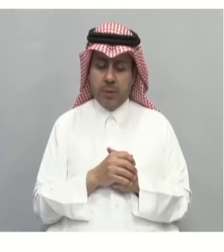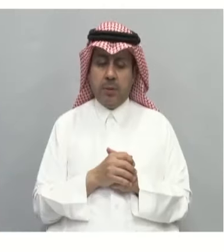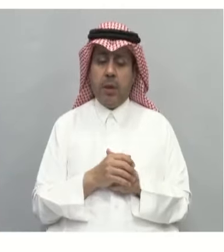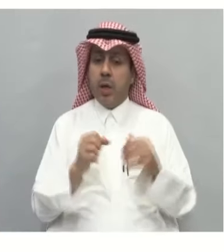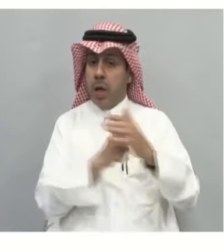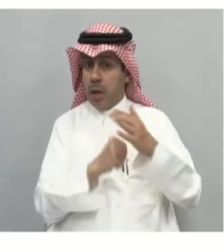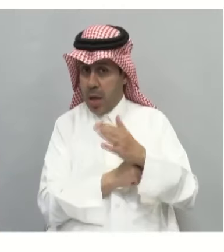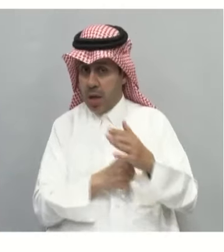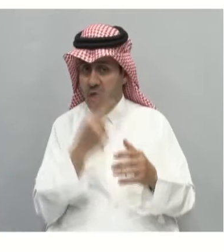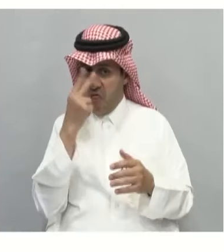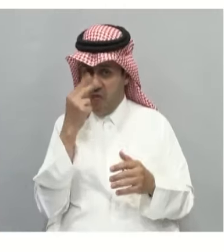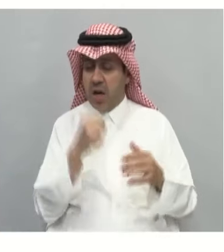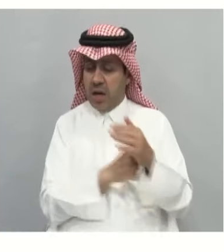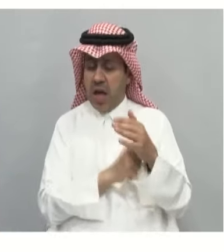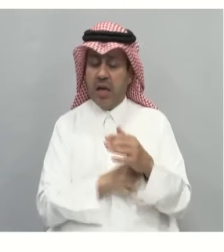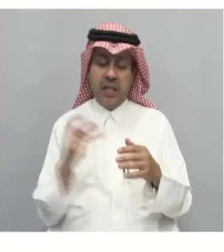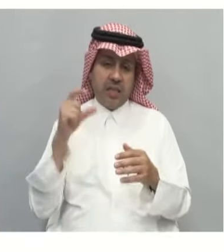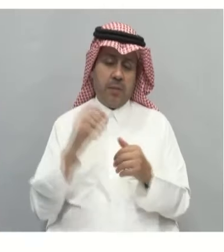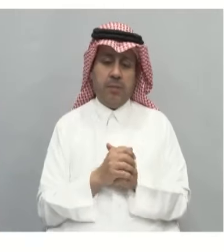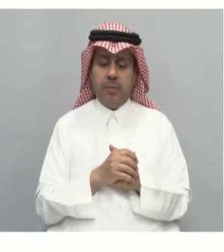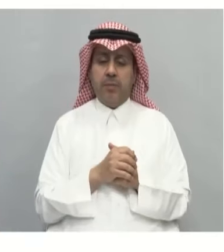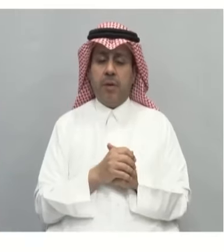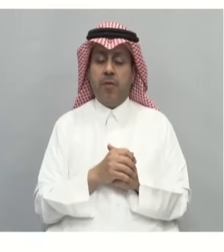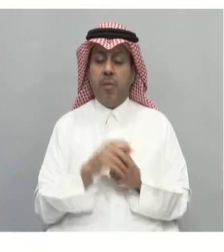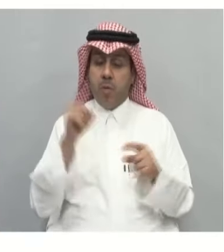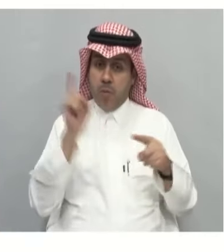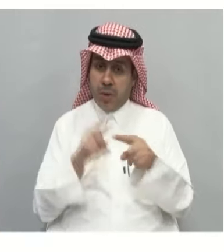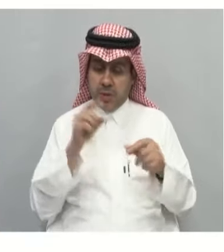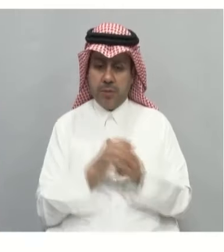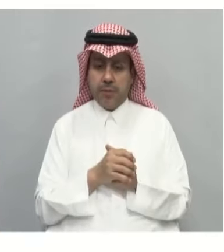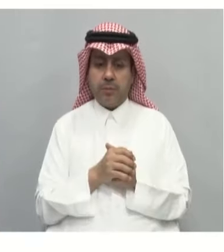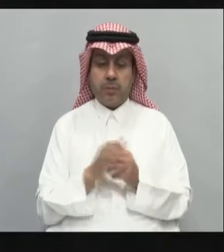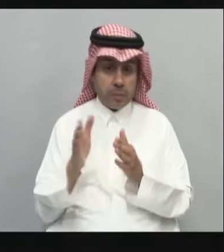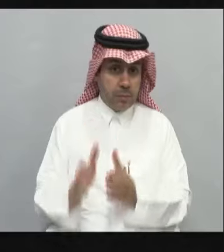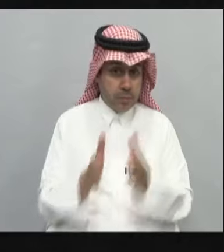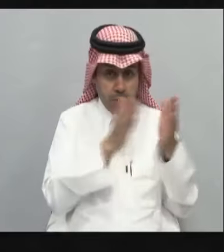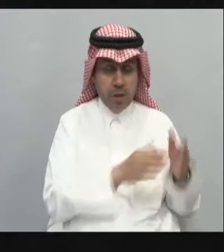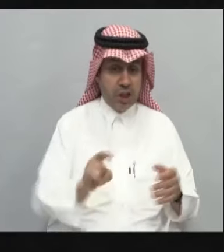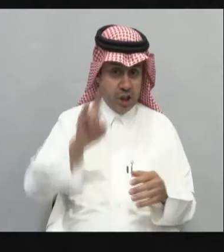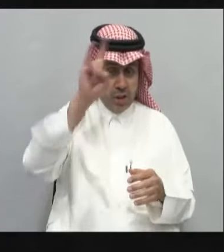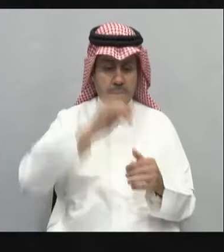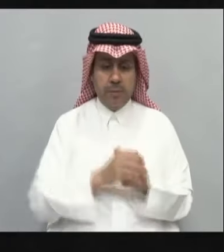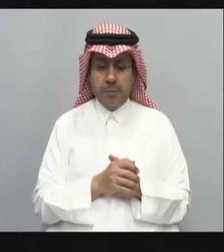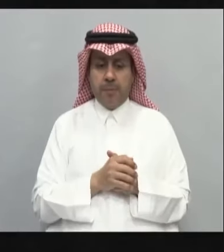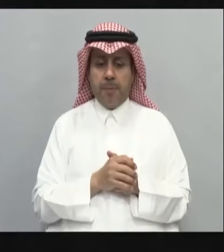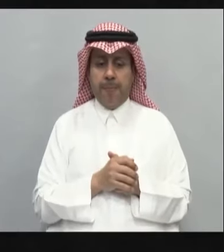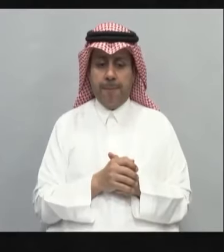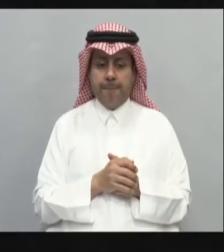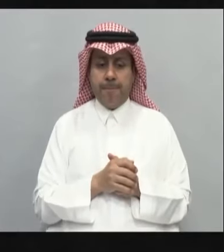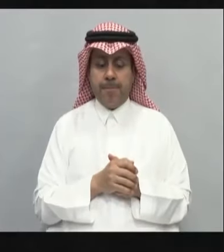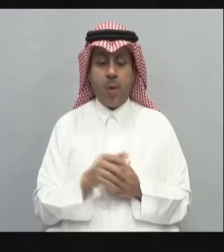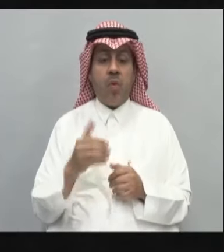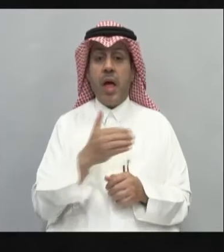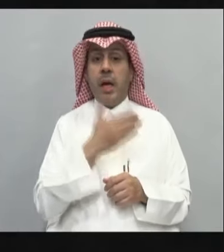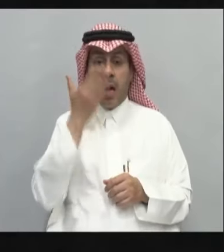الركن الثاني من اركان الاسلام فهي مباشره بعد الشهادتين وذلك